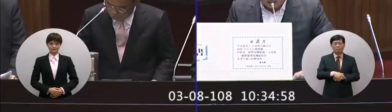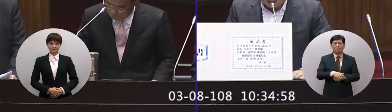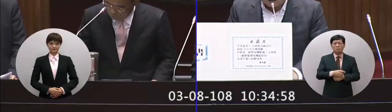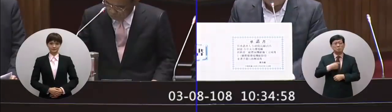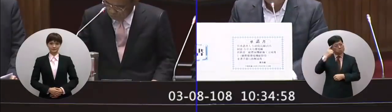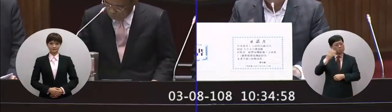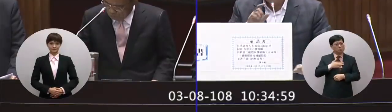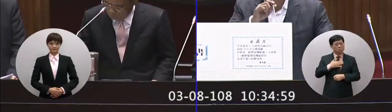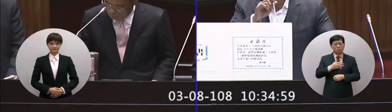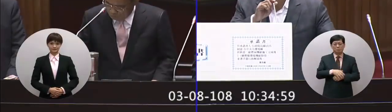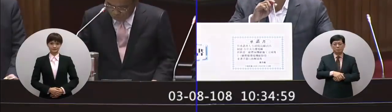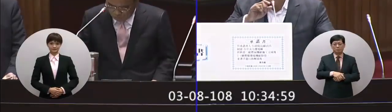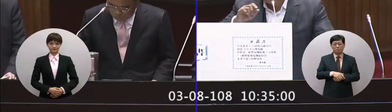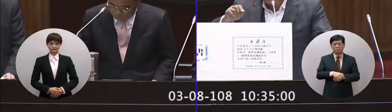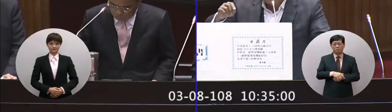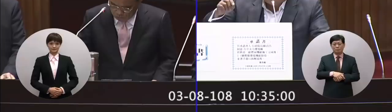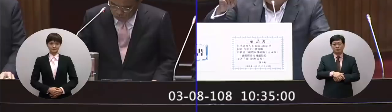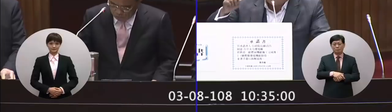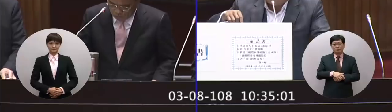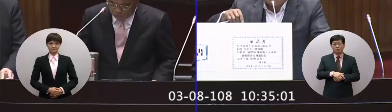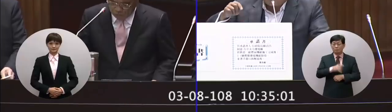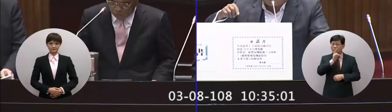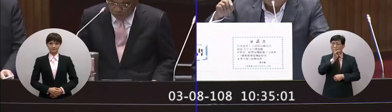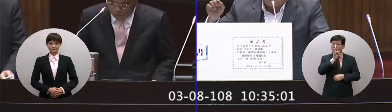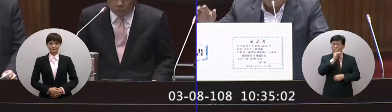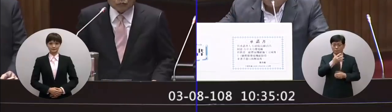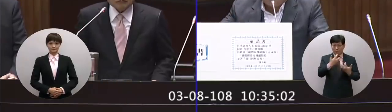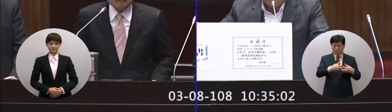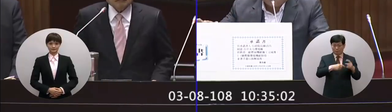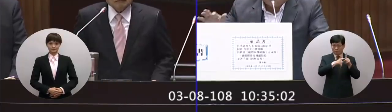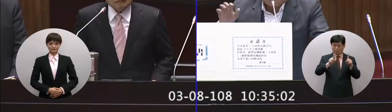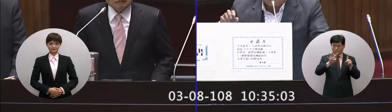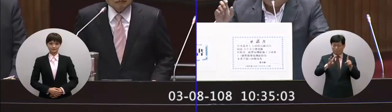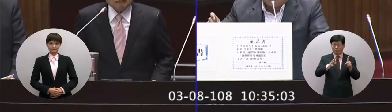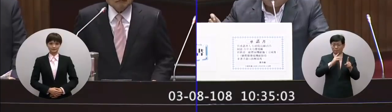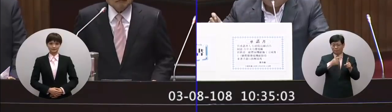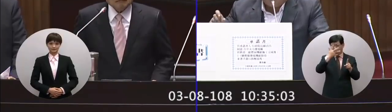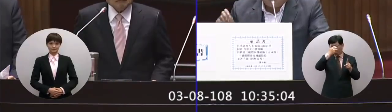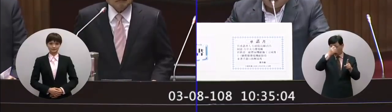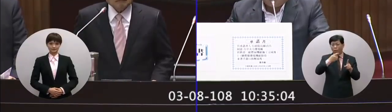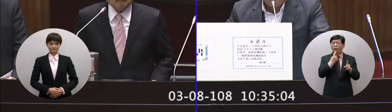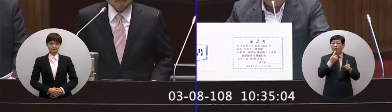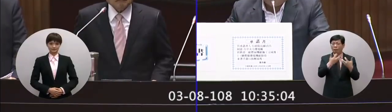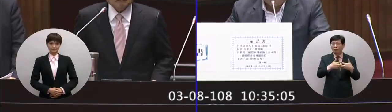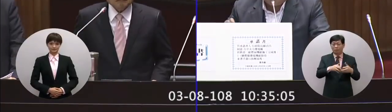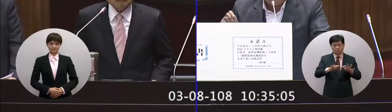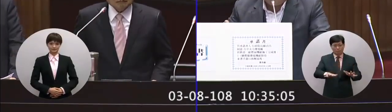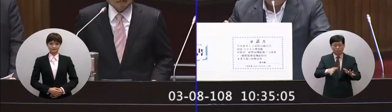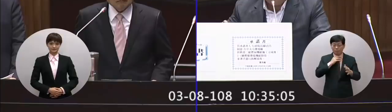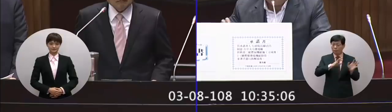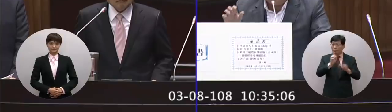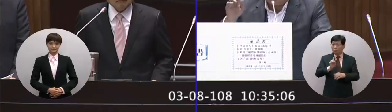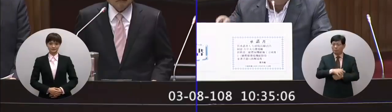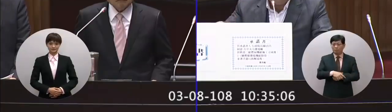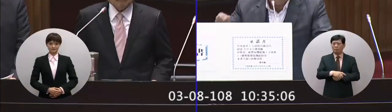相信大家都了解，哦，因为台中一到四号机组。这些老旧机组目前的